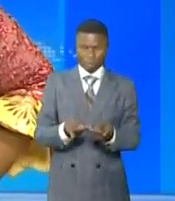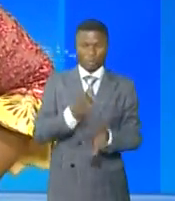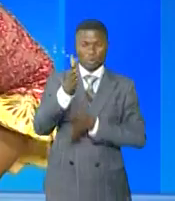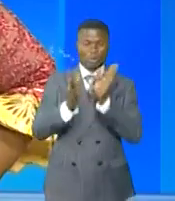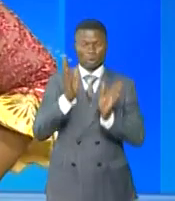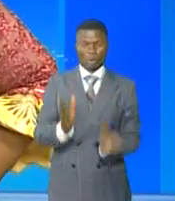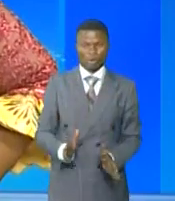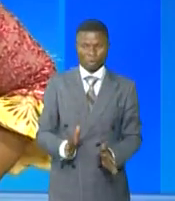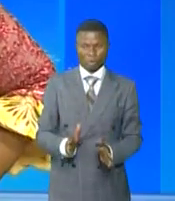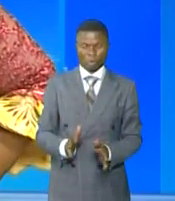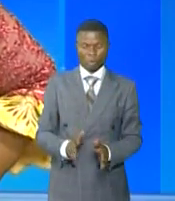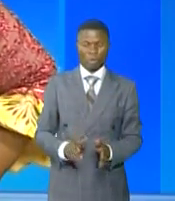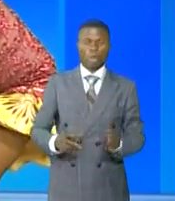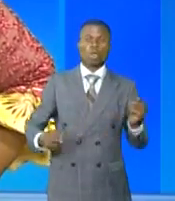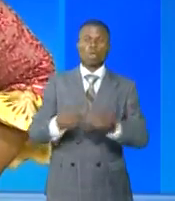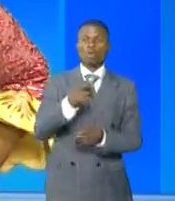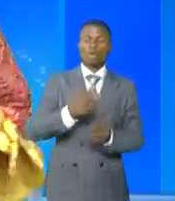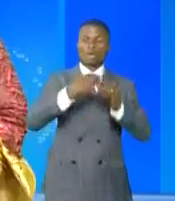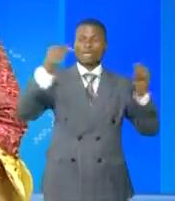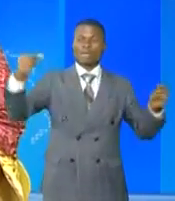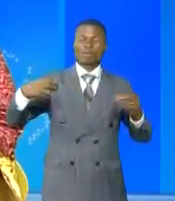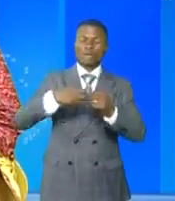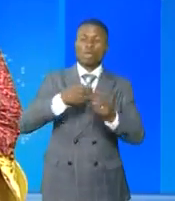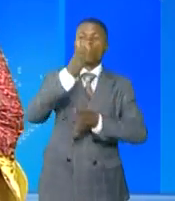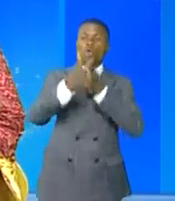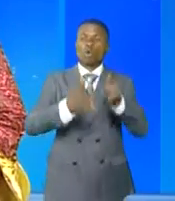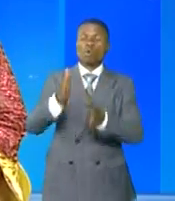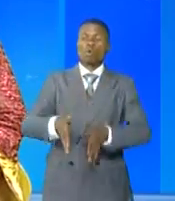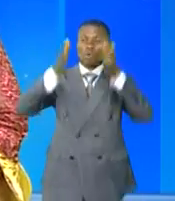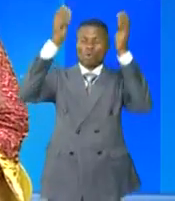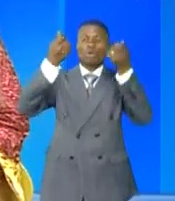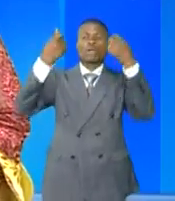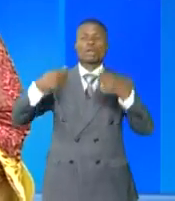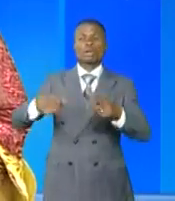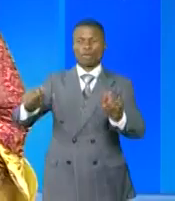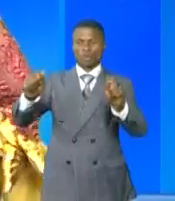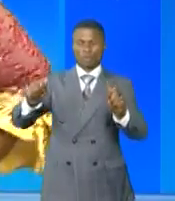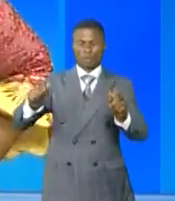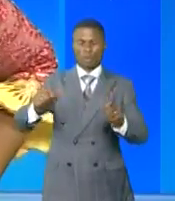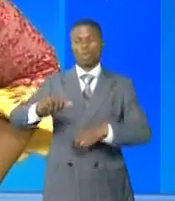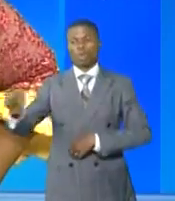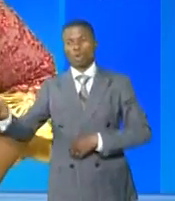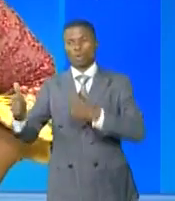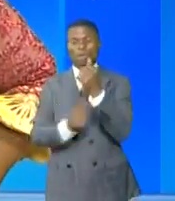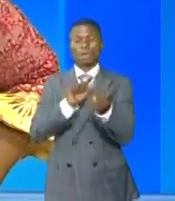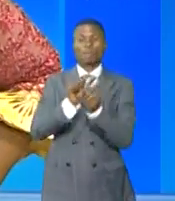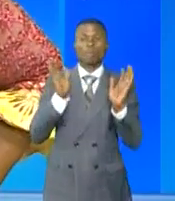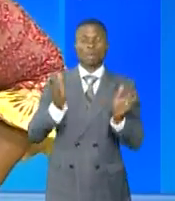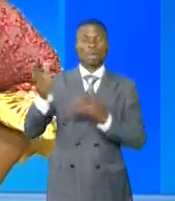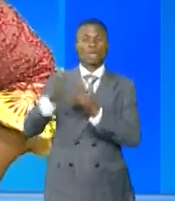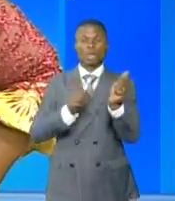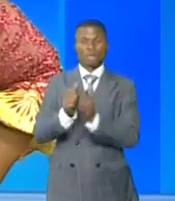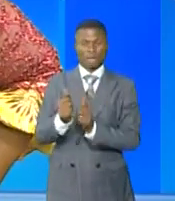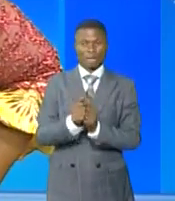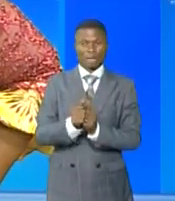dernier coupe les câbles et les cornières et les vend au plus offrant. Une situation qui détruit non seulement